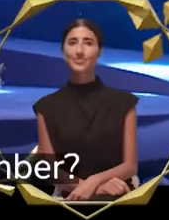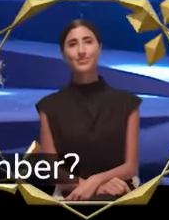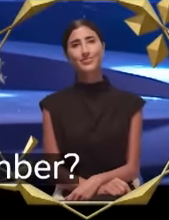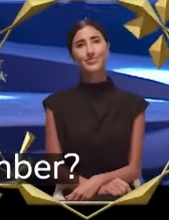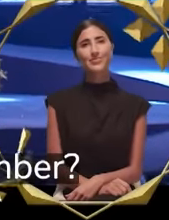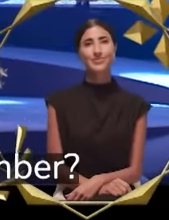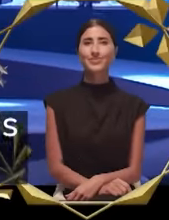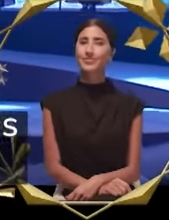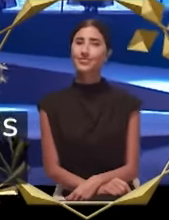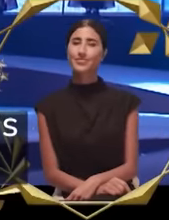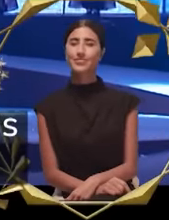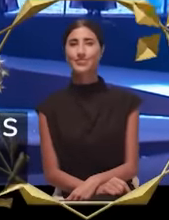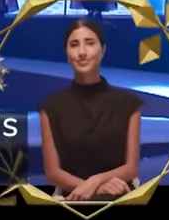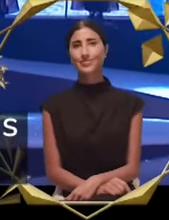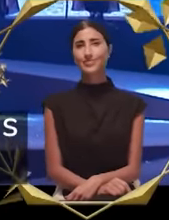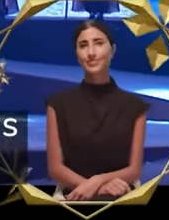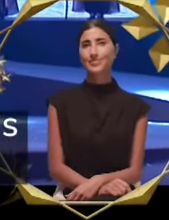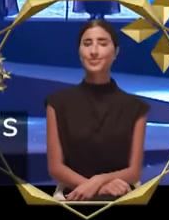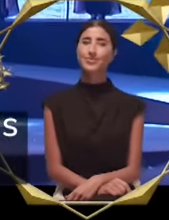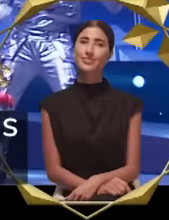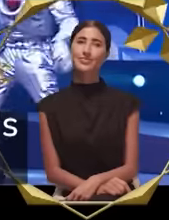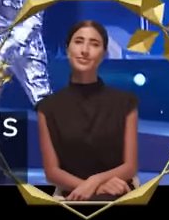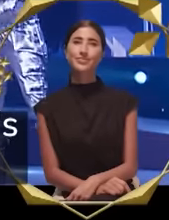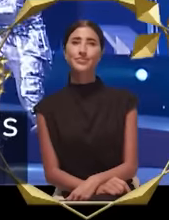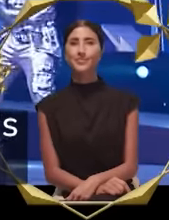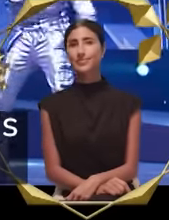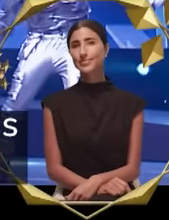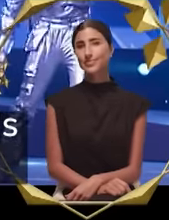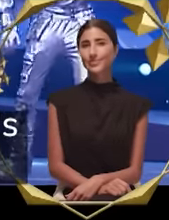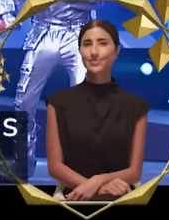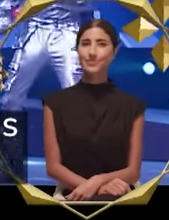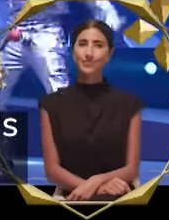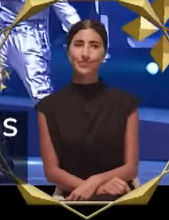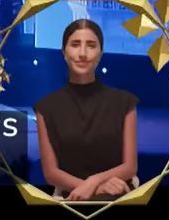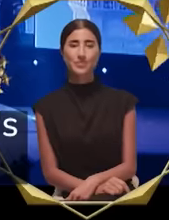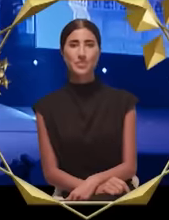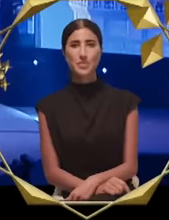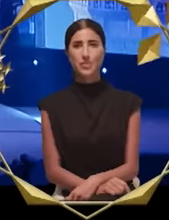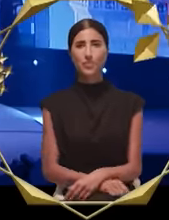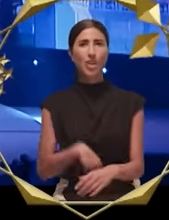ناسينا أم ذاكر جئنا بتكملة التعويذة.